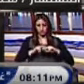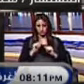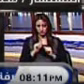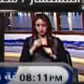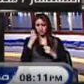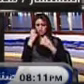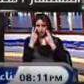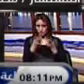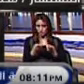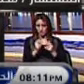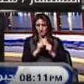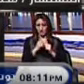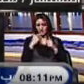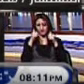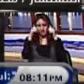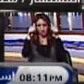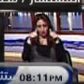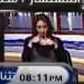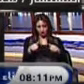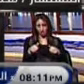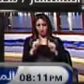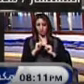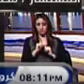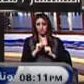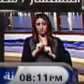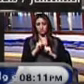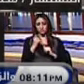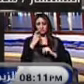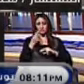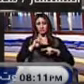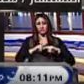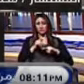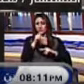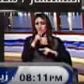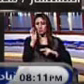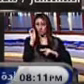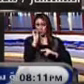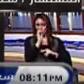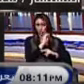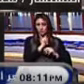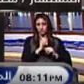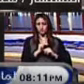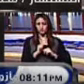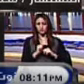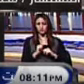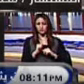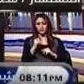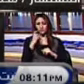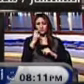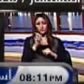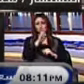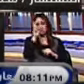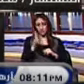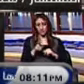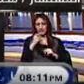الاراء او بعض القرارات هتصدر من جهات اخرى، فدي طبعا لا معول عليها لانها ليس لها اساس من الصحه. طب يا فندم، هل